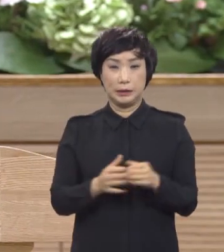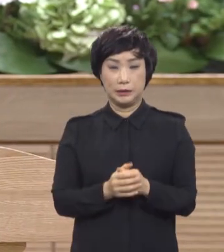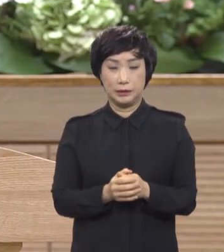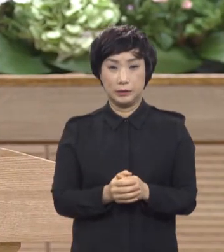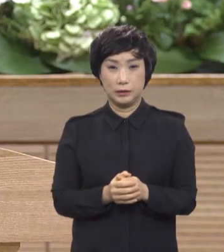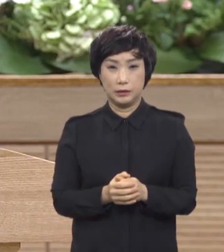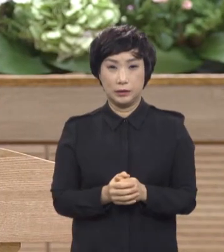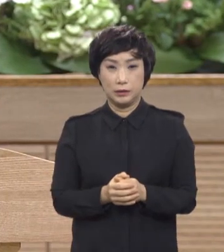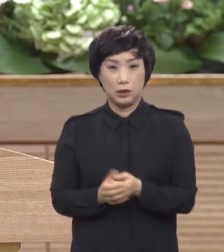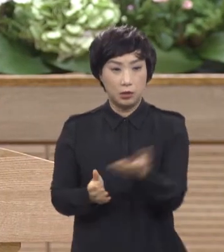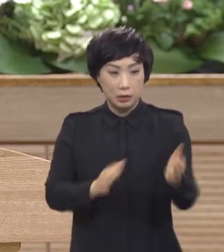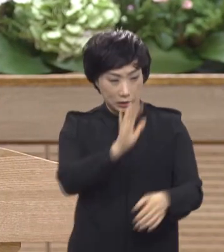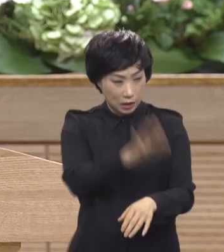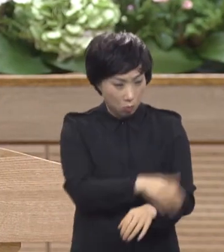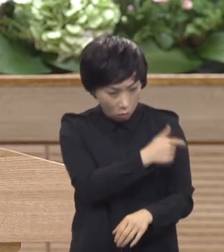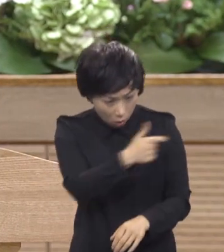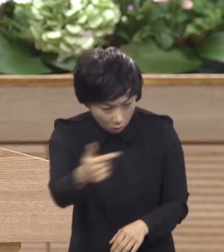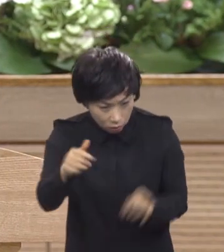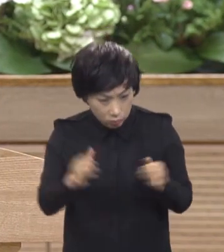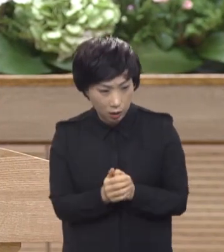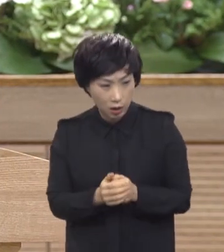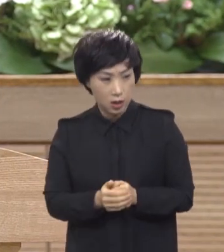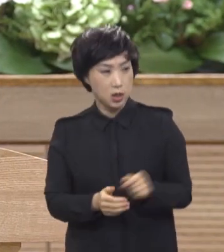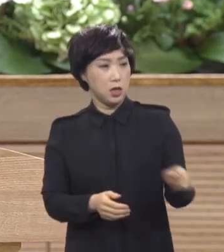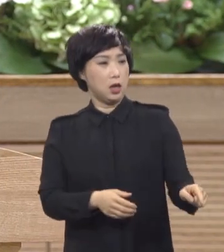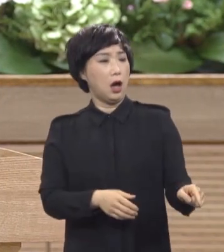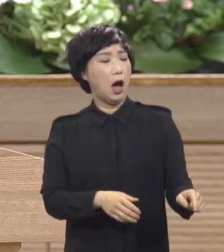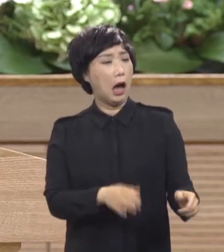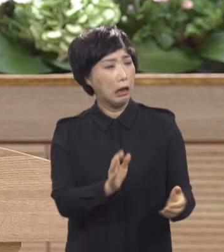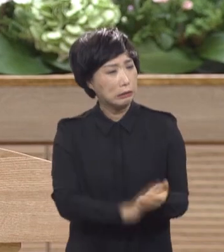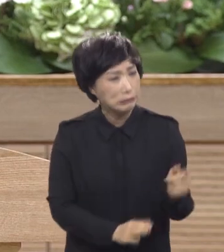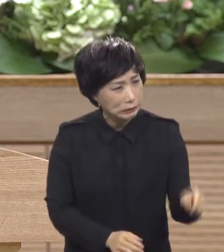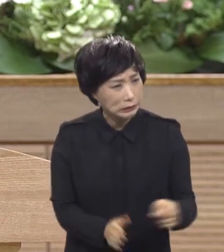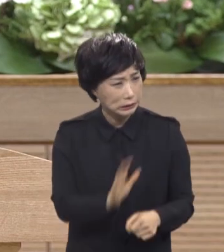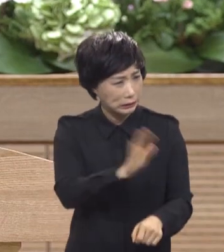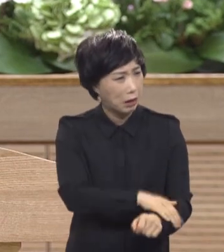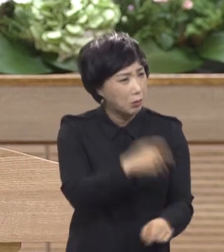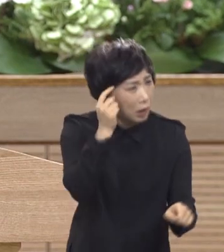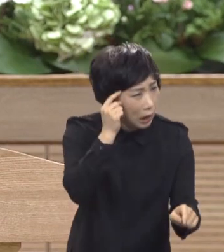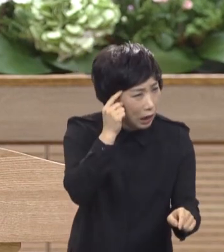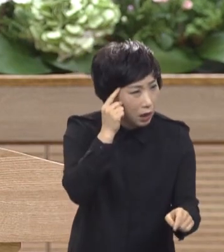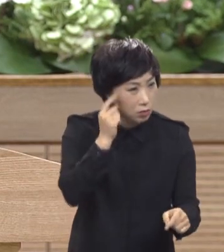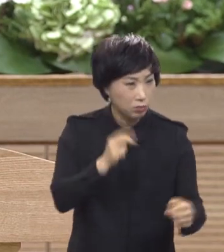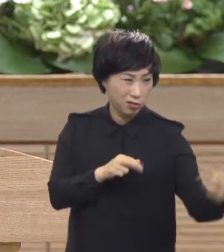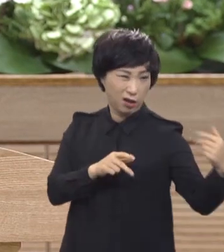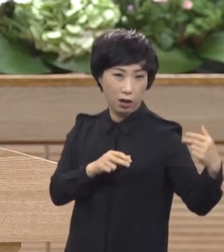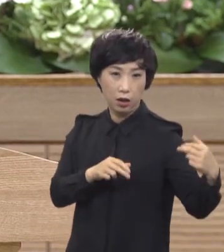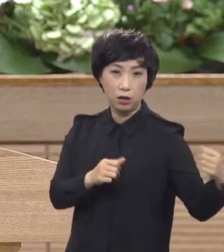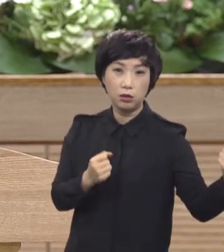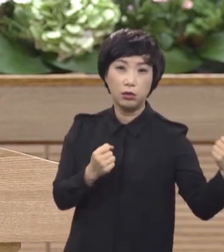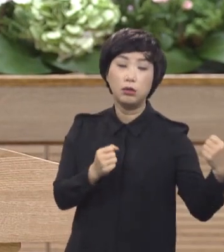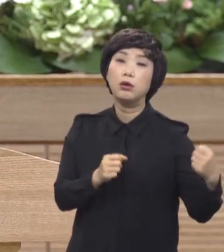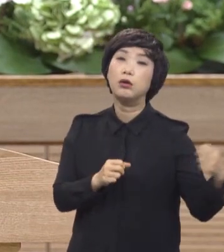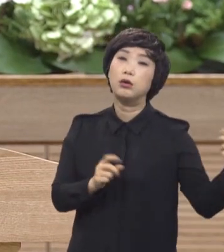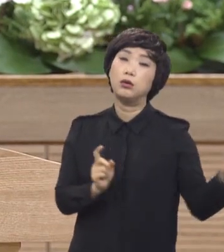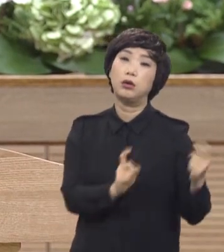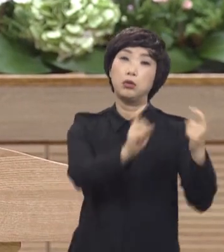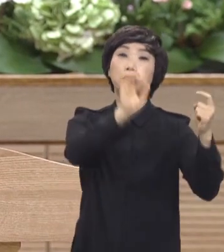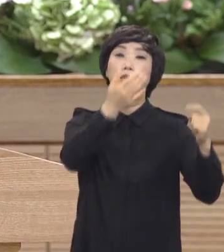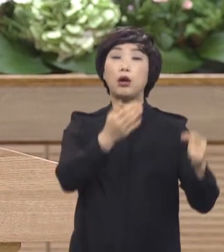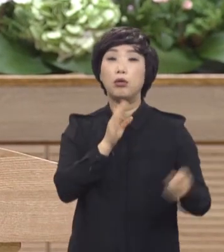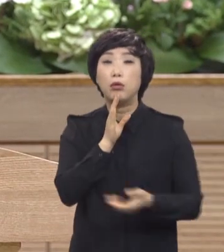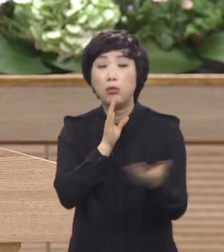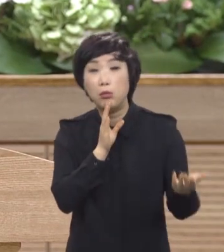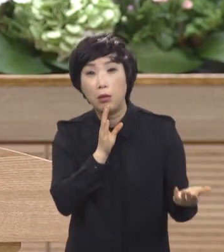아무리 잘못해도 남보고 잘못했다고 덤비면 싸움이 됩니다 그러면 이